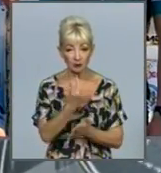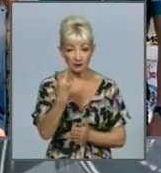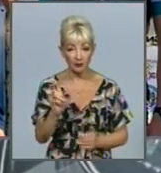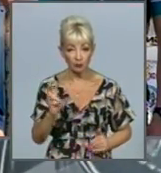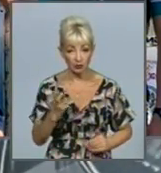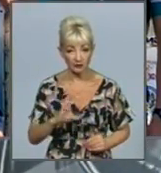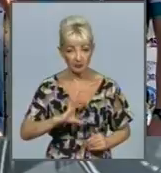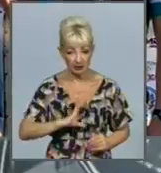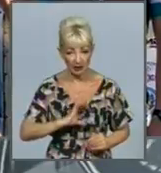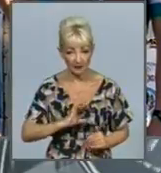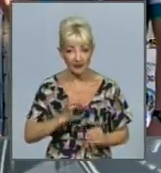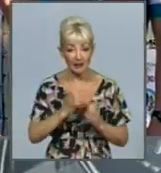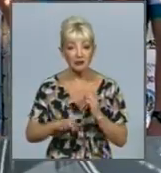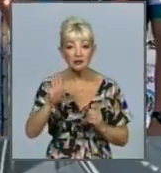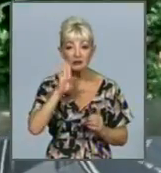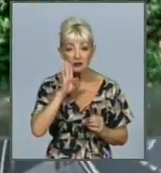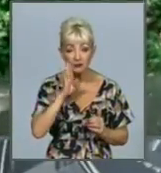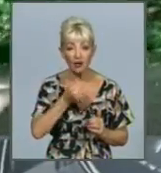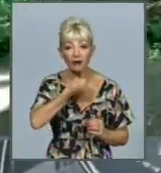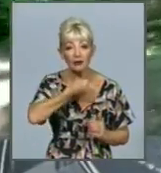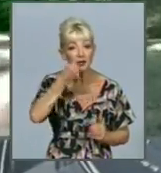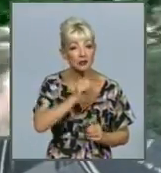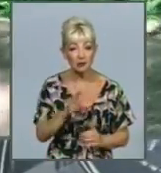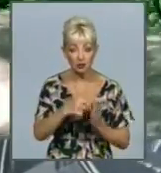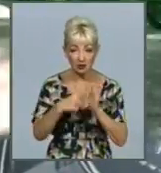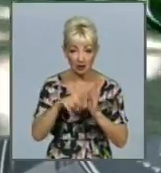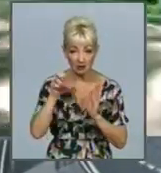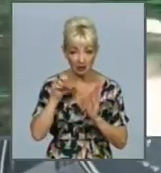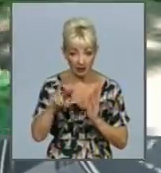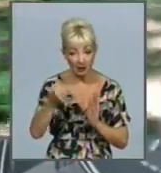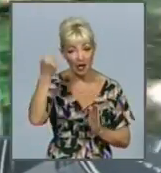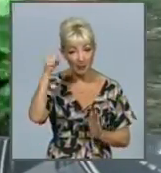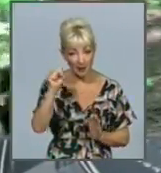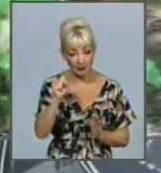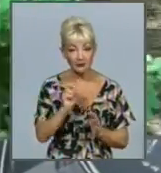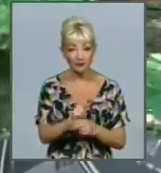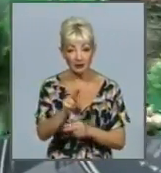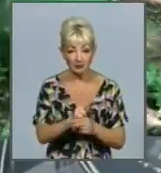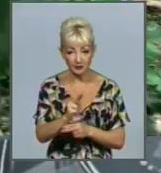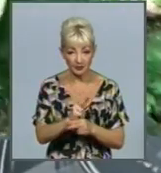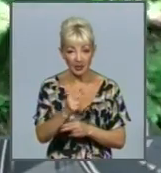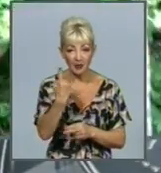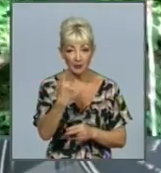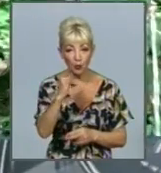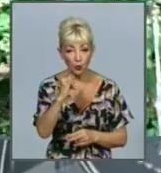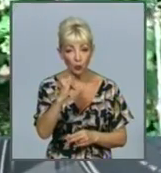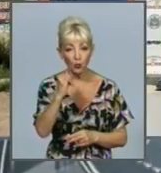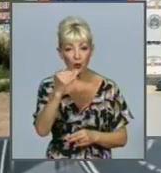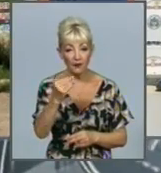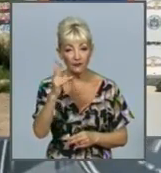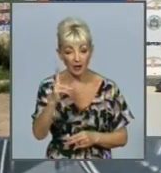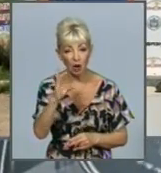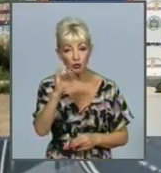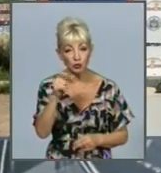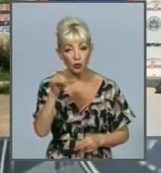бронзы. Среди девушек не старше 16 лет победный дубль оформила воспитанница первого УФК Мария Сухопалова.